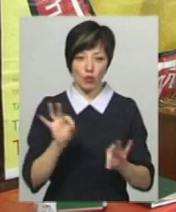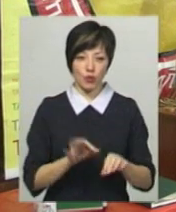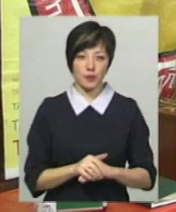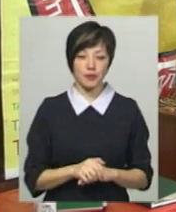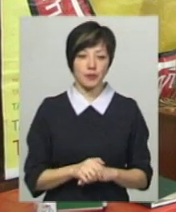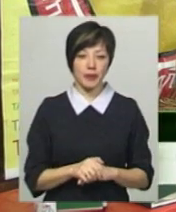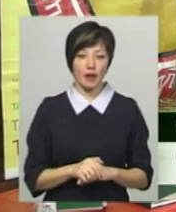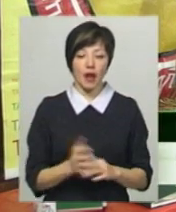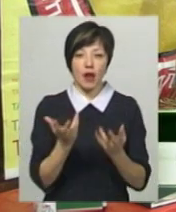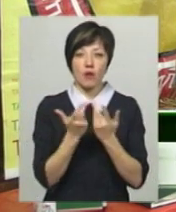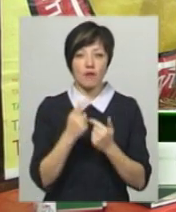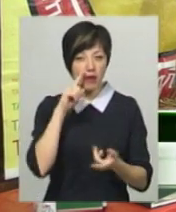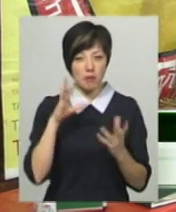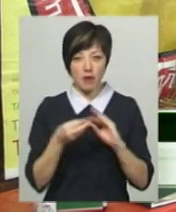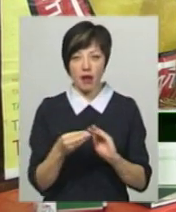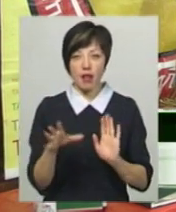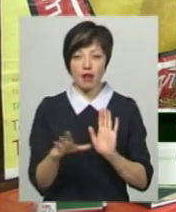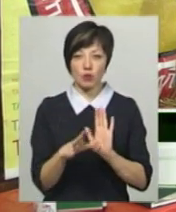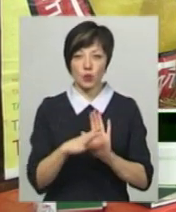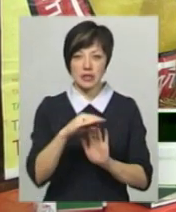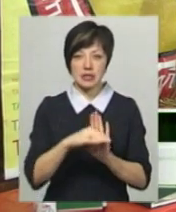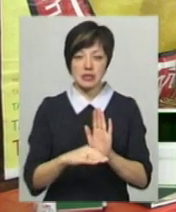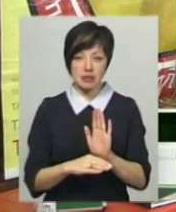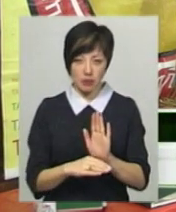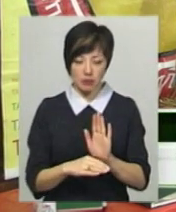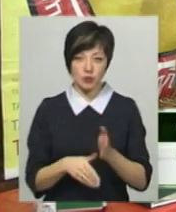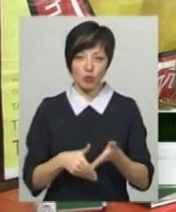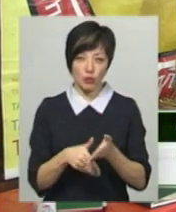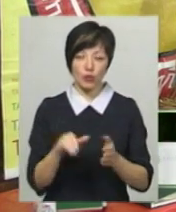Нарахування балів ведеться за допомогою електронних систем ДОІДО,